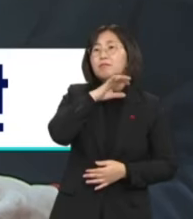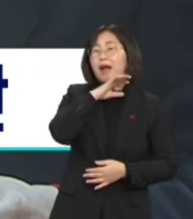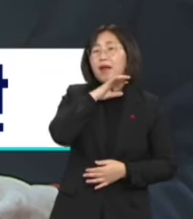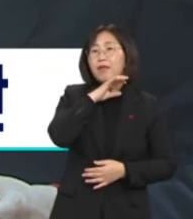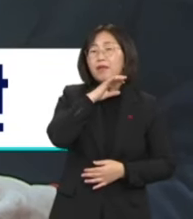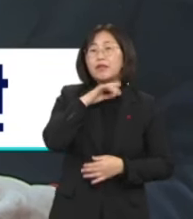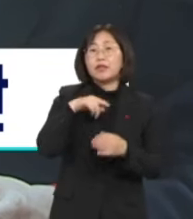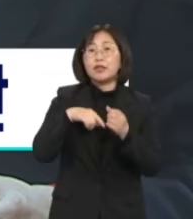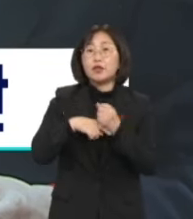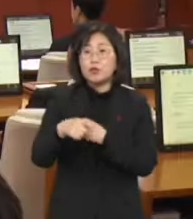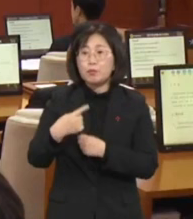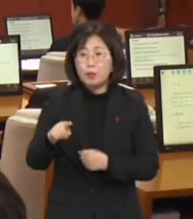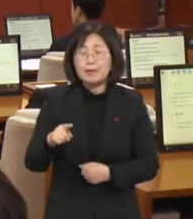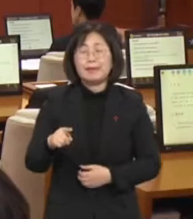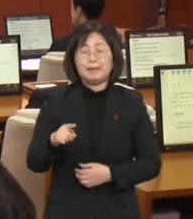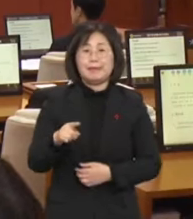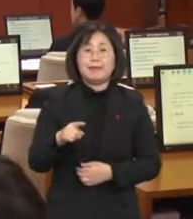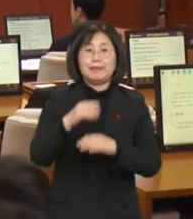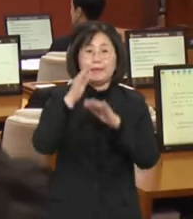취재했습니다.